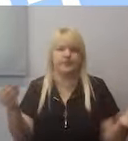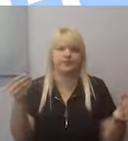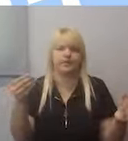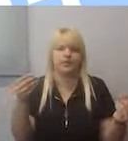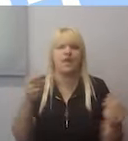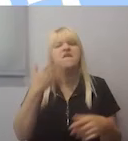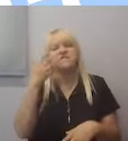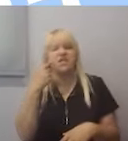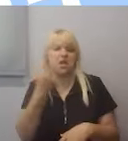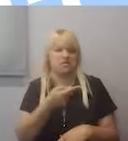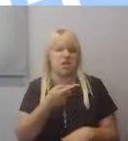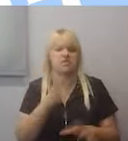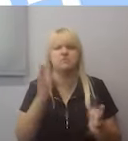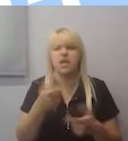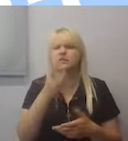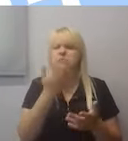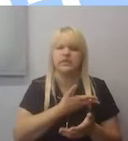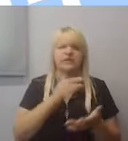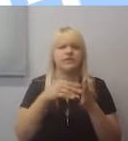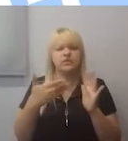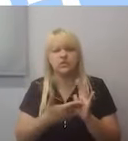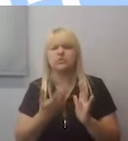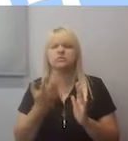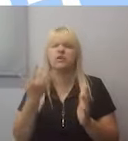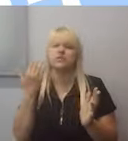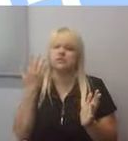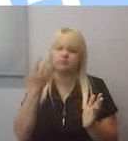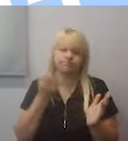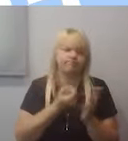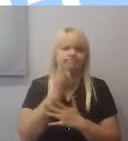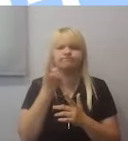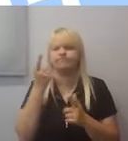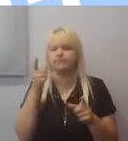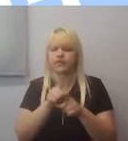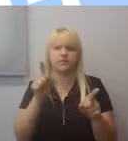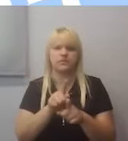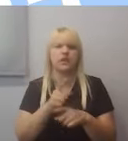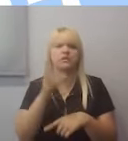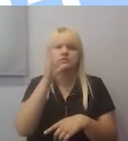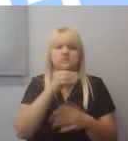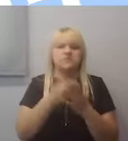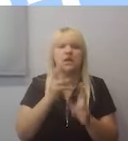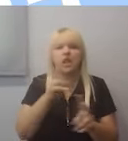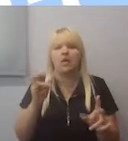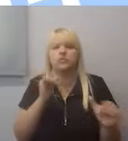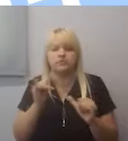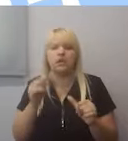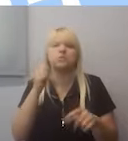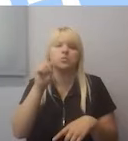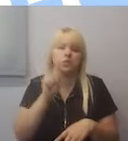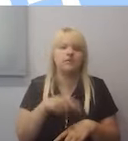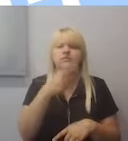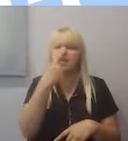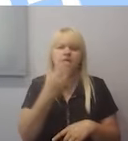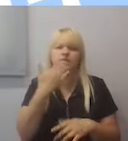nonākuši tādās tie paši var vērtēt kā kā viņi uzvedās ja un protams es nevienam to nenovēlu bet tai pat laikā